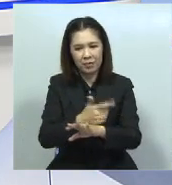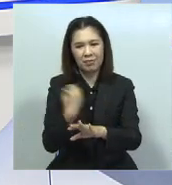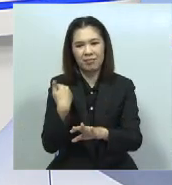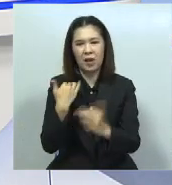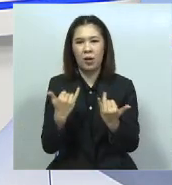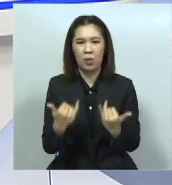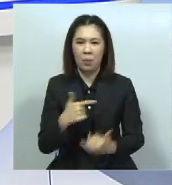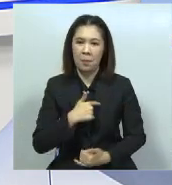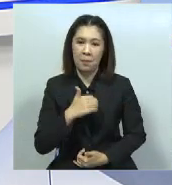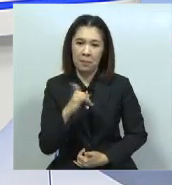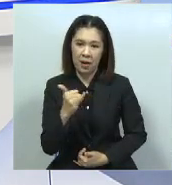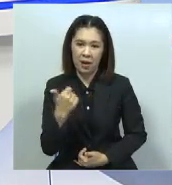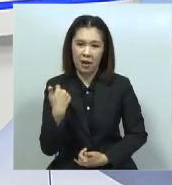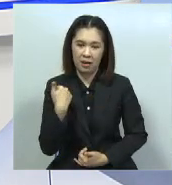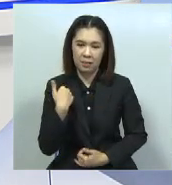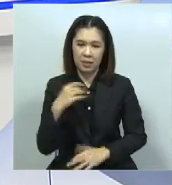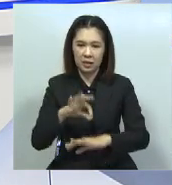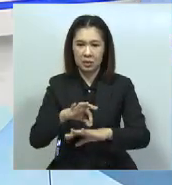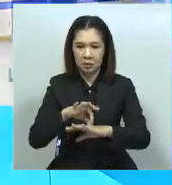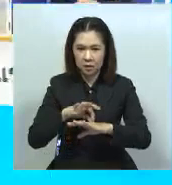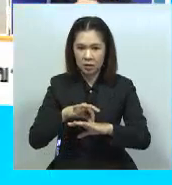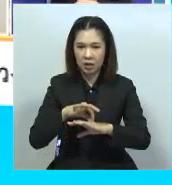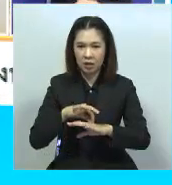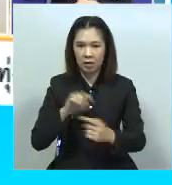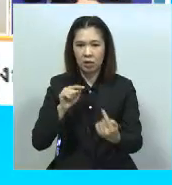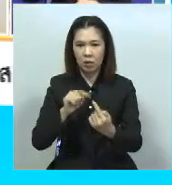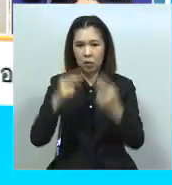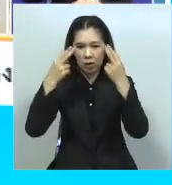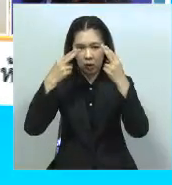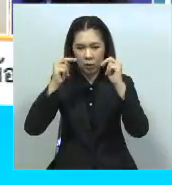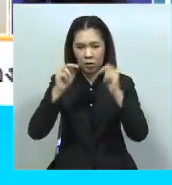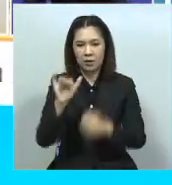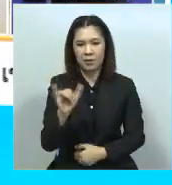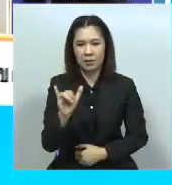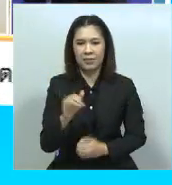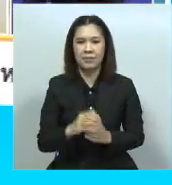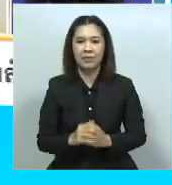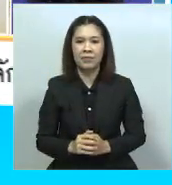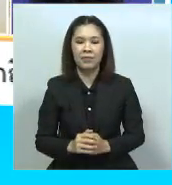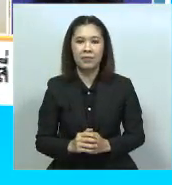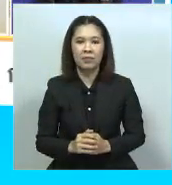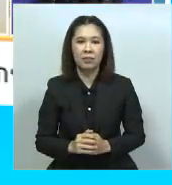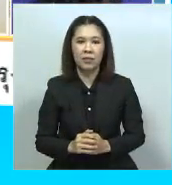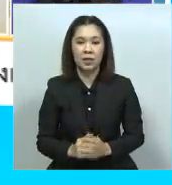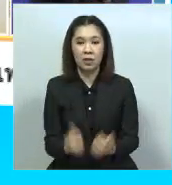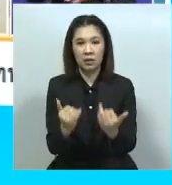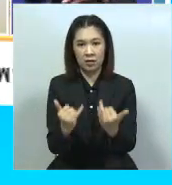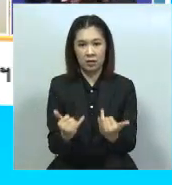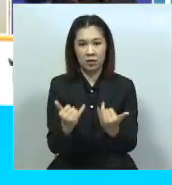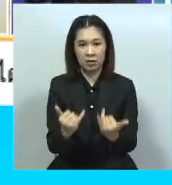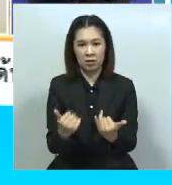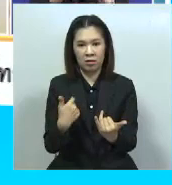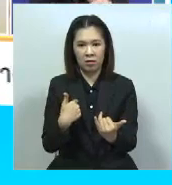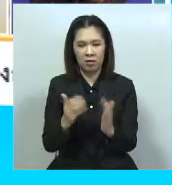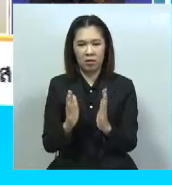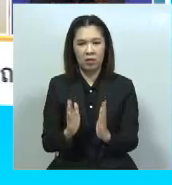ม่รู้ไม่แน่ว่าอาจจะมีการโหวตเลือกนายกรัฐมนตรีหรือเปล่าเพราะอย่างที่คุณปวินาบอกไปเมื่อสักครู่นี้เนี่ยนะคะเนื่องจากว่าณขณะนี้ค่ะจะมีการ